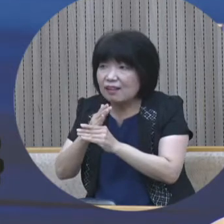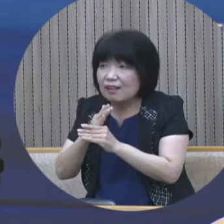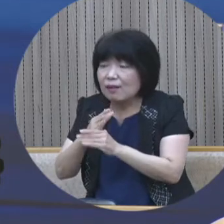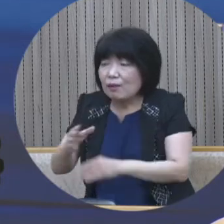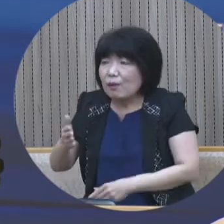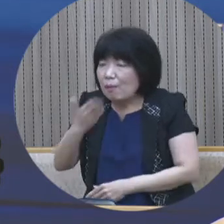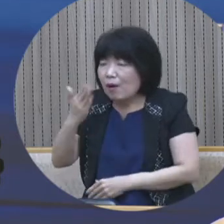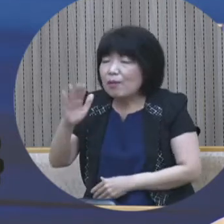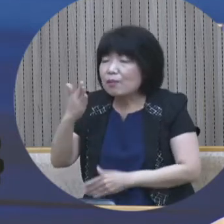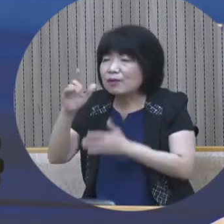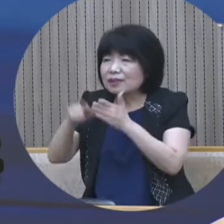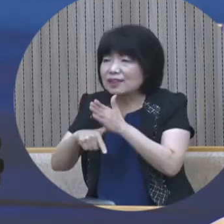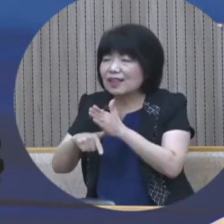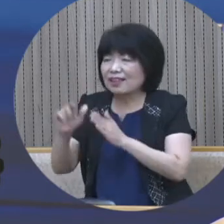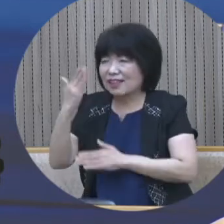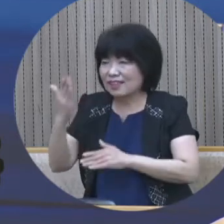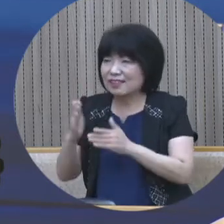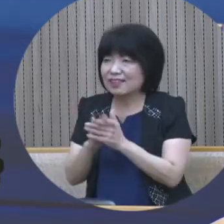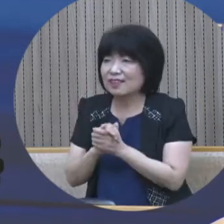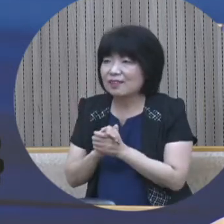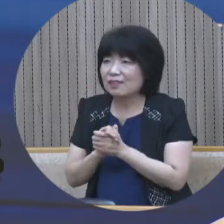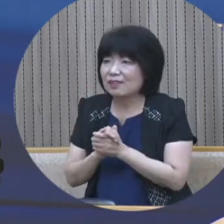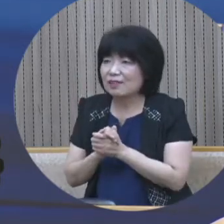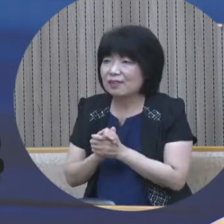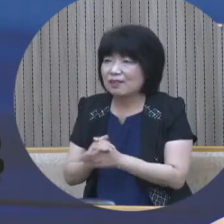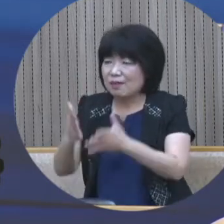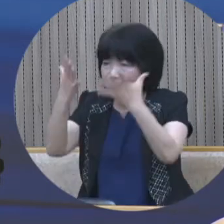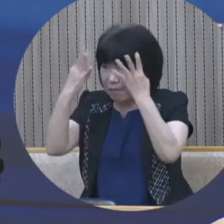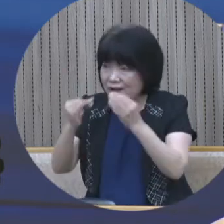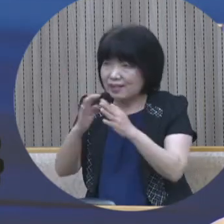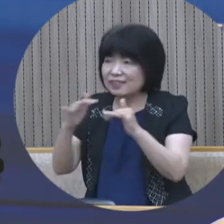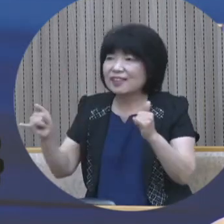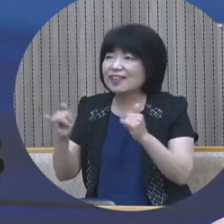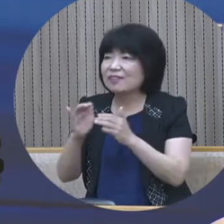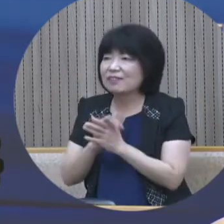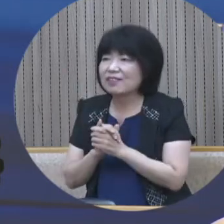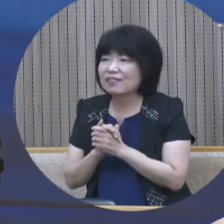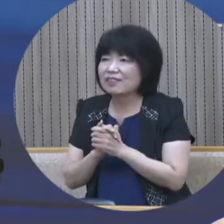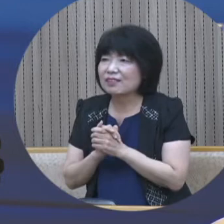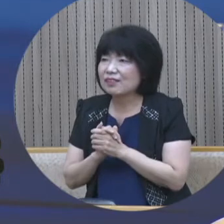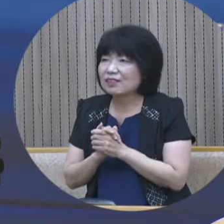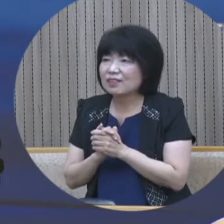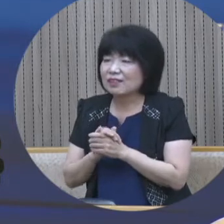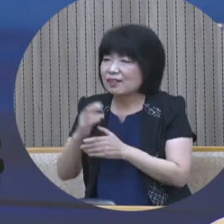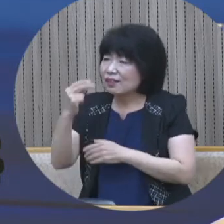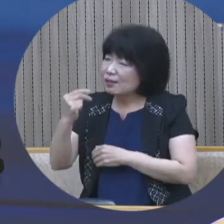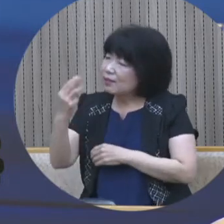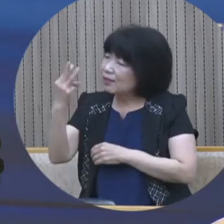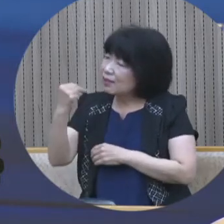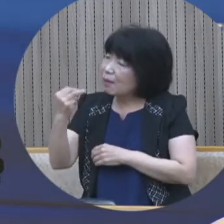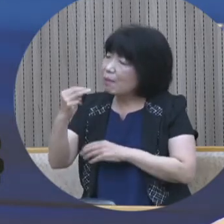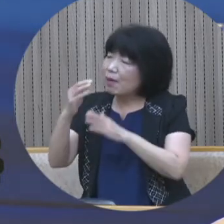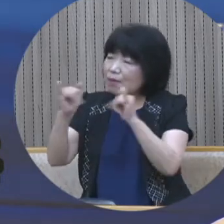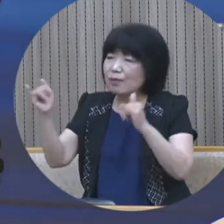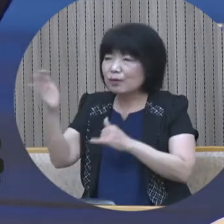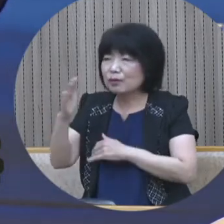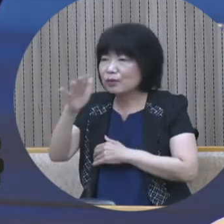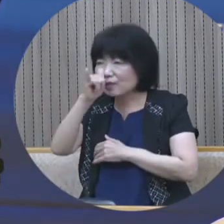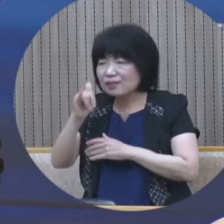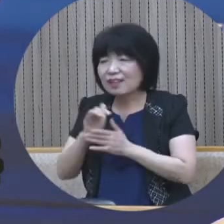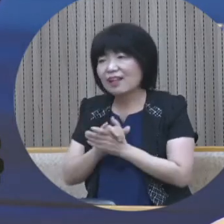밥을 먹어야 할 때가 된 거예요. 그 많은 사람들이 2, 3만 명 정도 되는 사람들이 모여